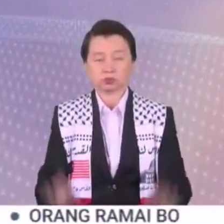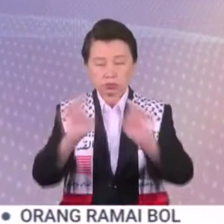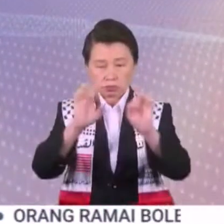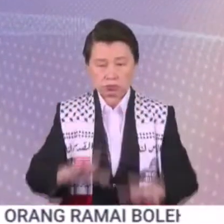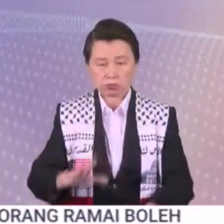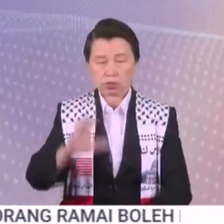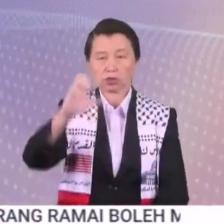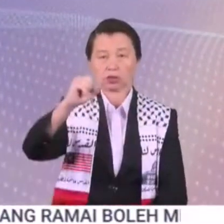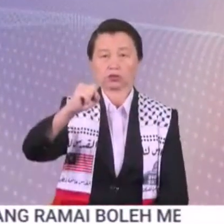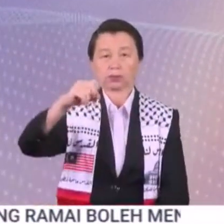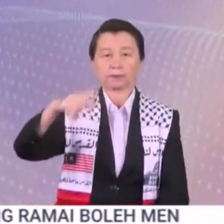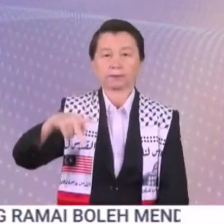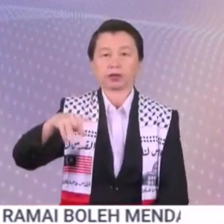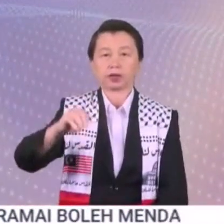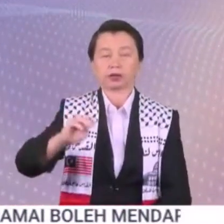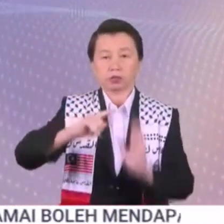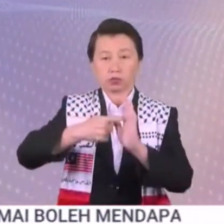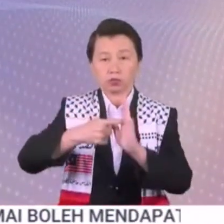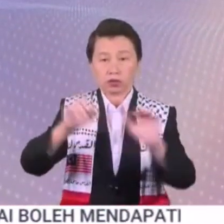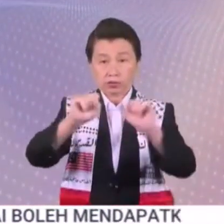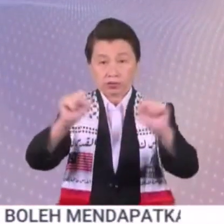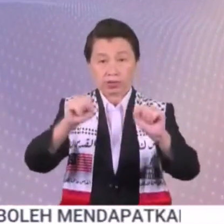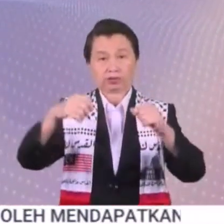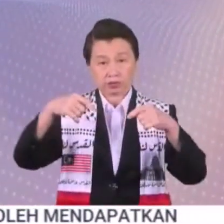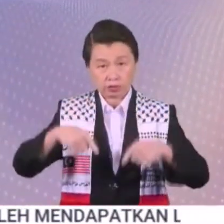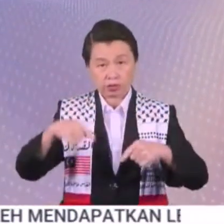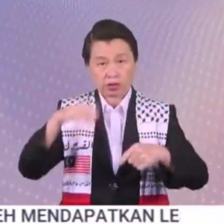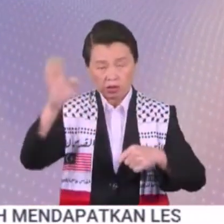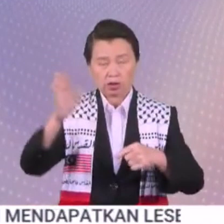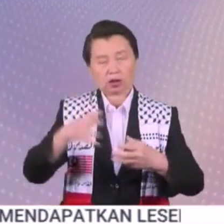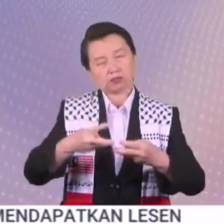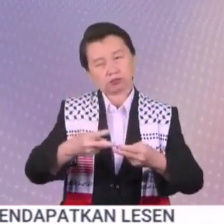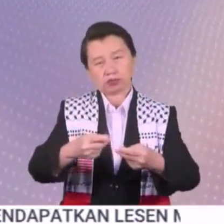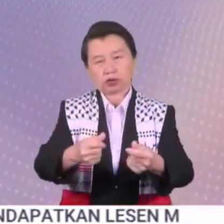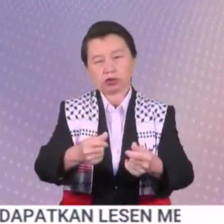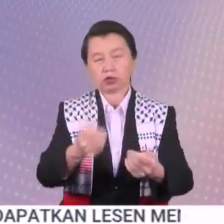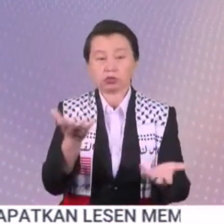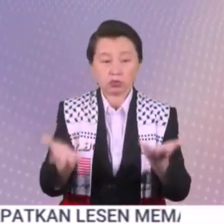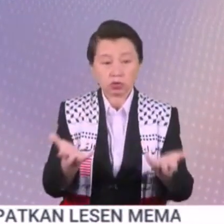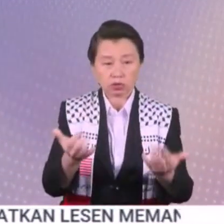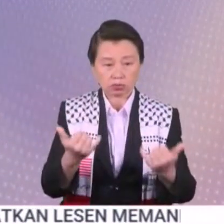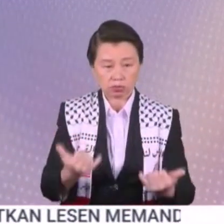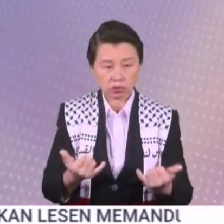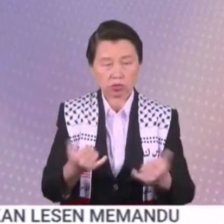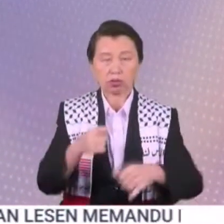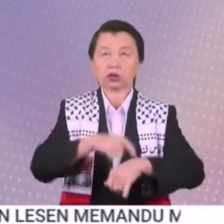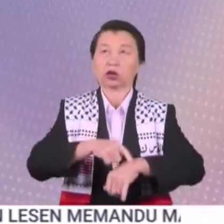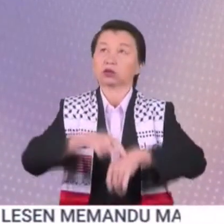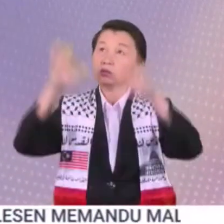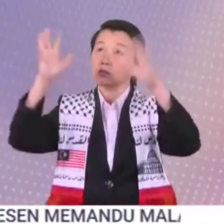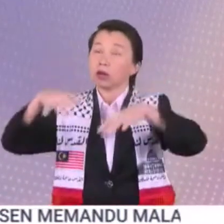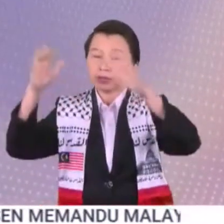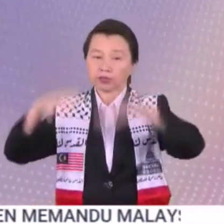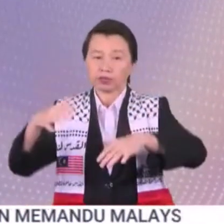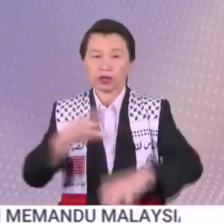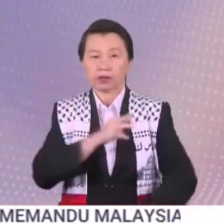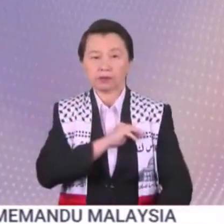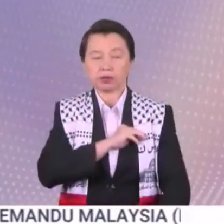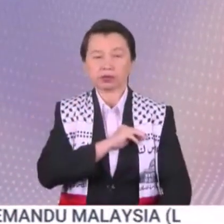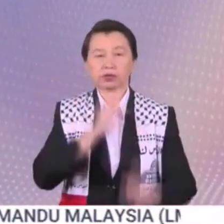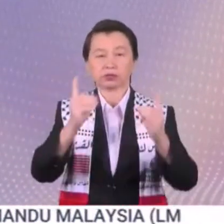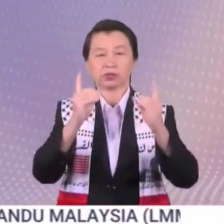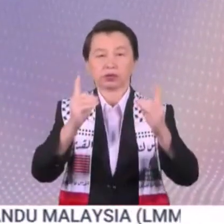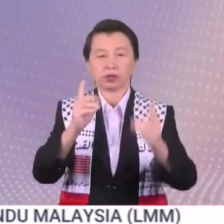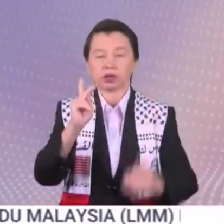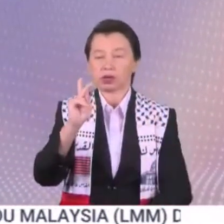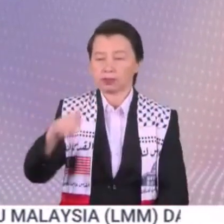Peperiksaan sijil pelajaran Malaysia SPM bermula Selasa ini dijangka berjalan lancar meskipun berlangsung ketika musim banjir. Menteri Pendidikan